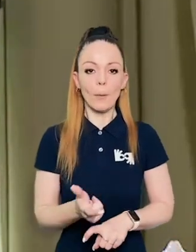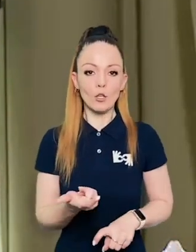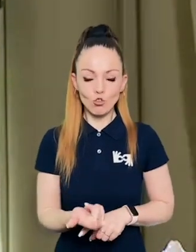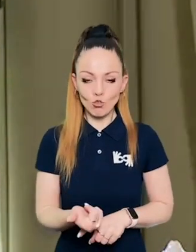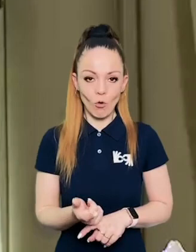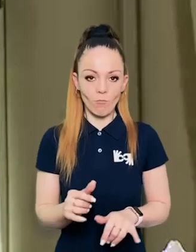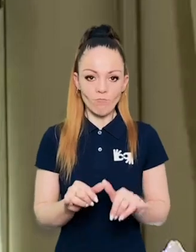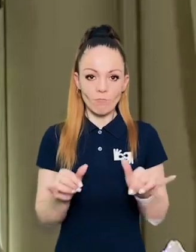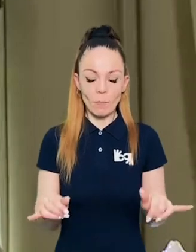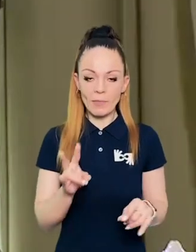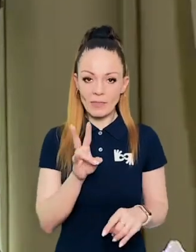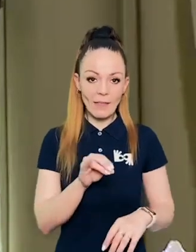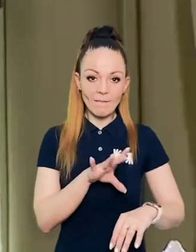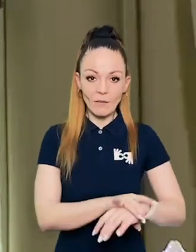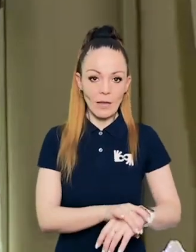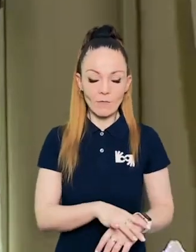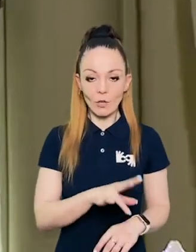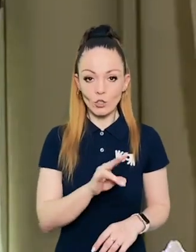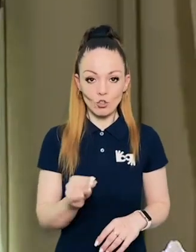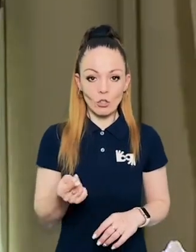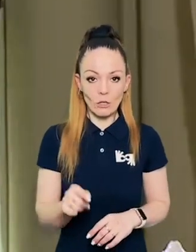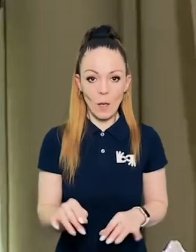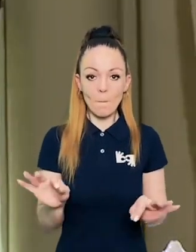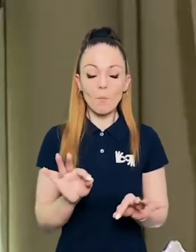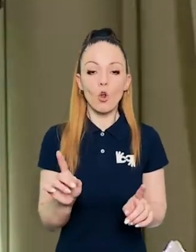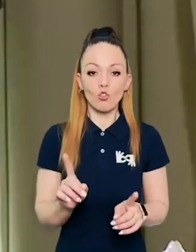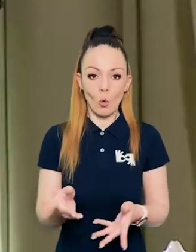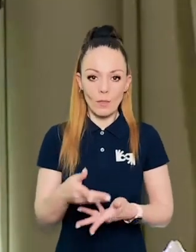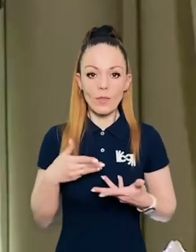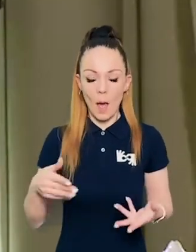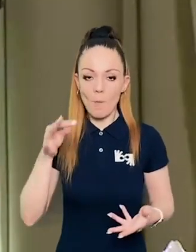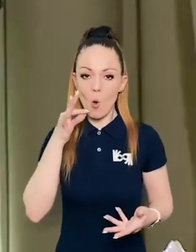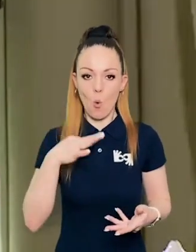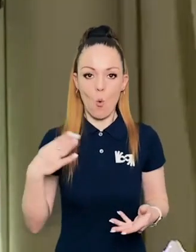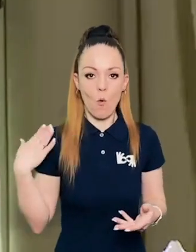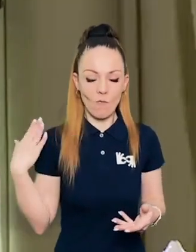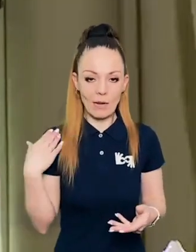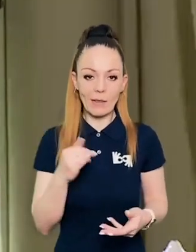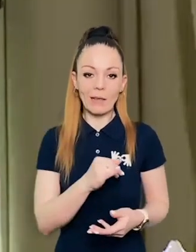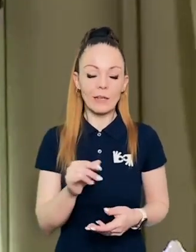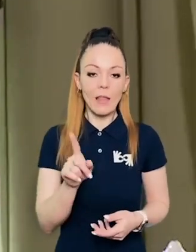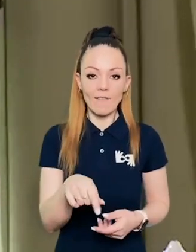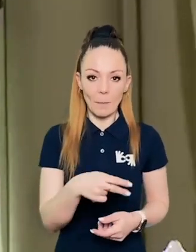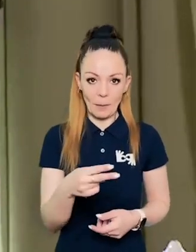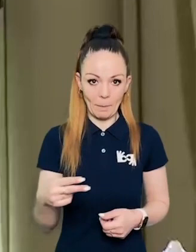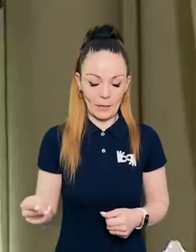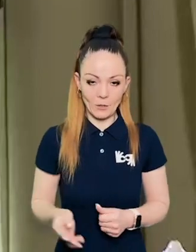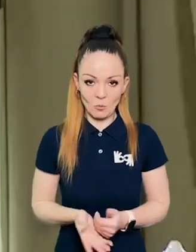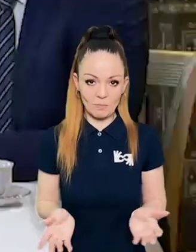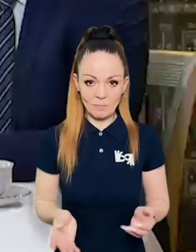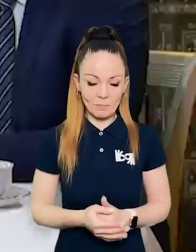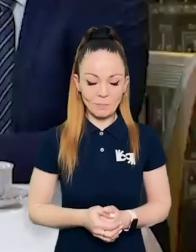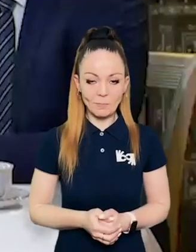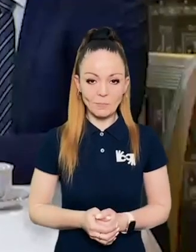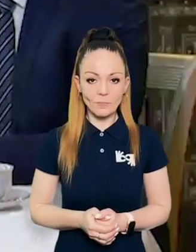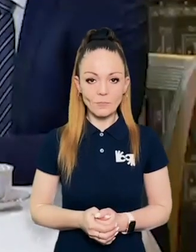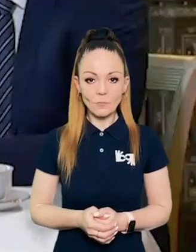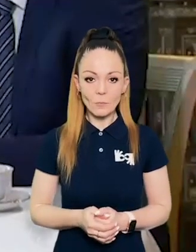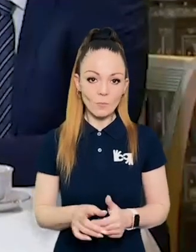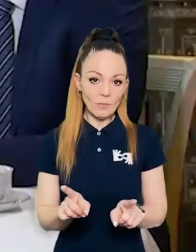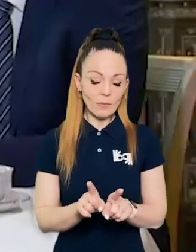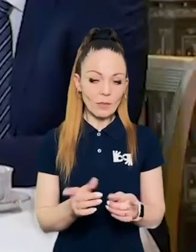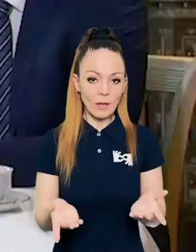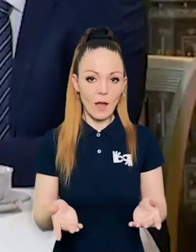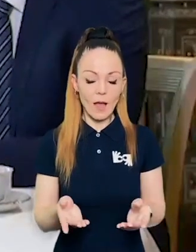було. Нічого більшого не виявилось, ніж те, про що нам говорили. І приблизно навіть.